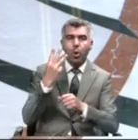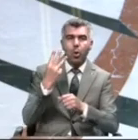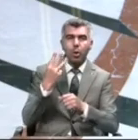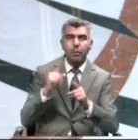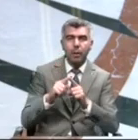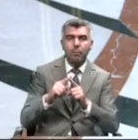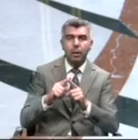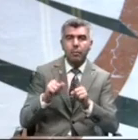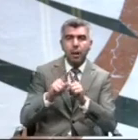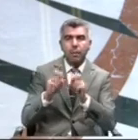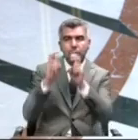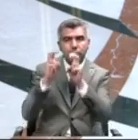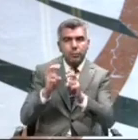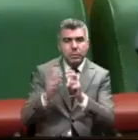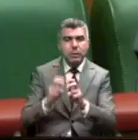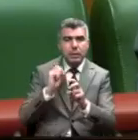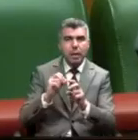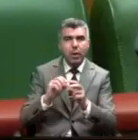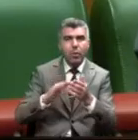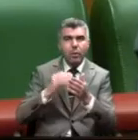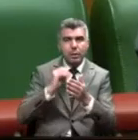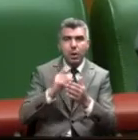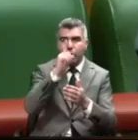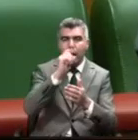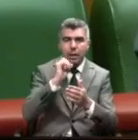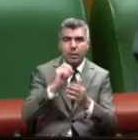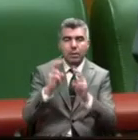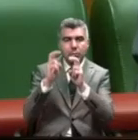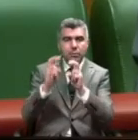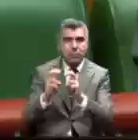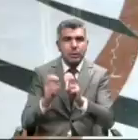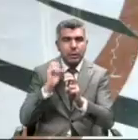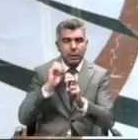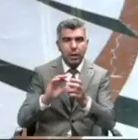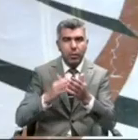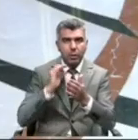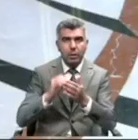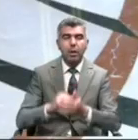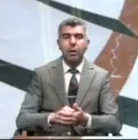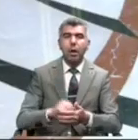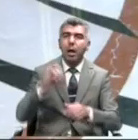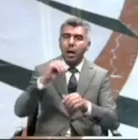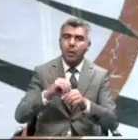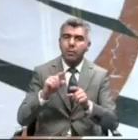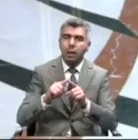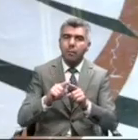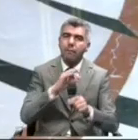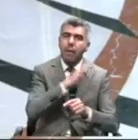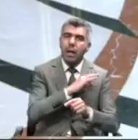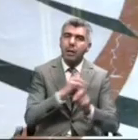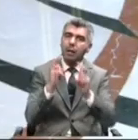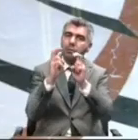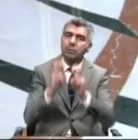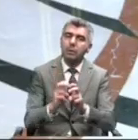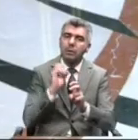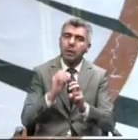تضخم وهذا املنا يتراجع وراه غادي في المنحه ان شاء الله غادي يهبط غادي المعدل الفائده يهبط